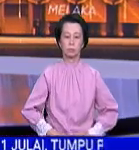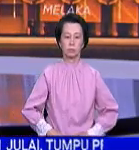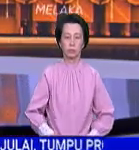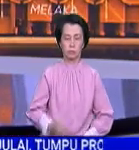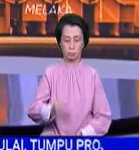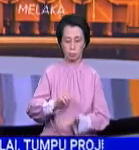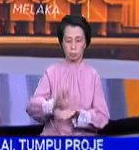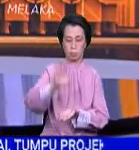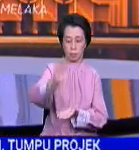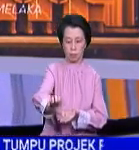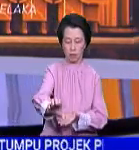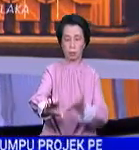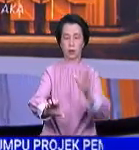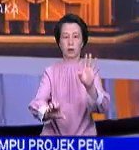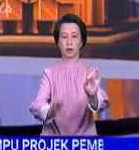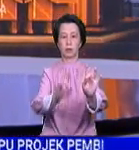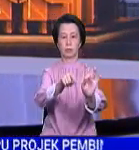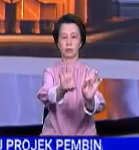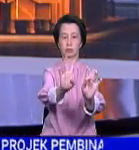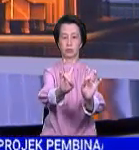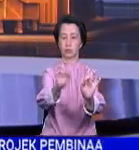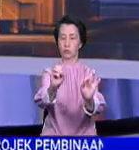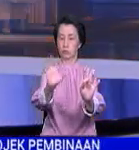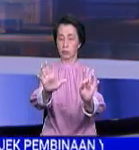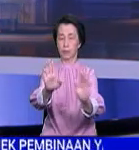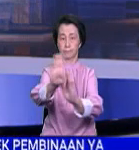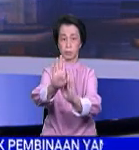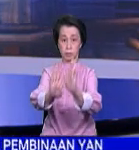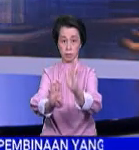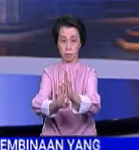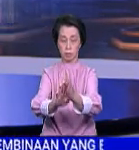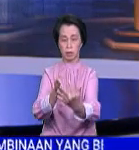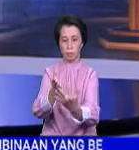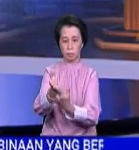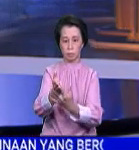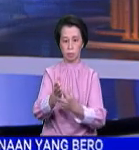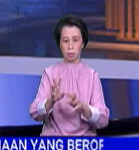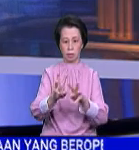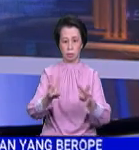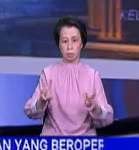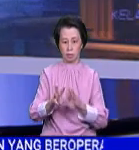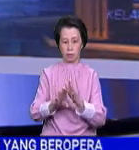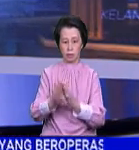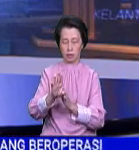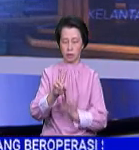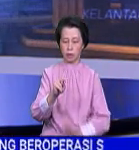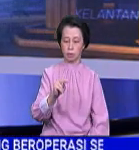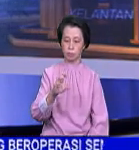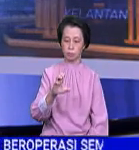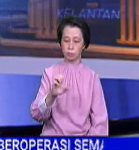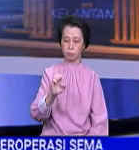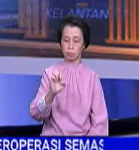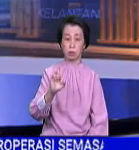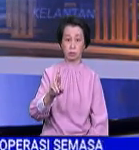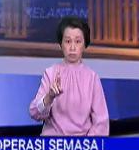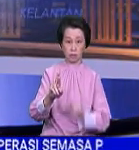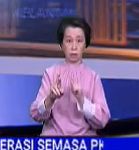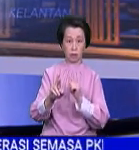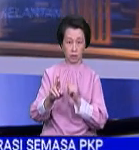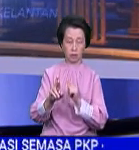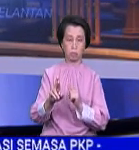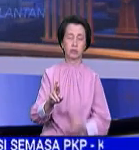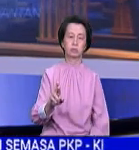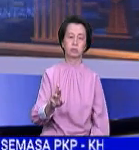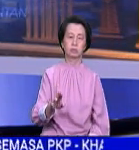Pelaburan berjumlah 8.705 bilion ringgit menerusi wilayah pembangunan ekonomi koridor utara